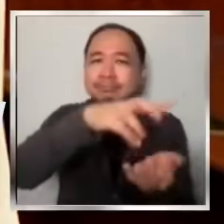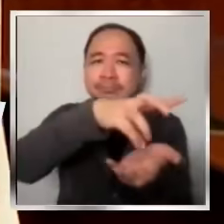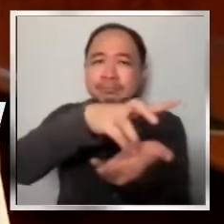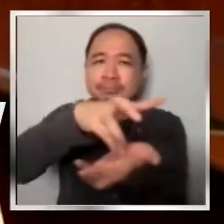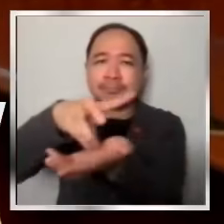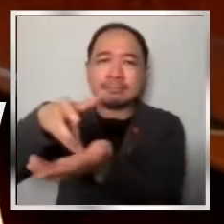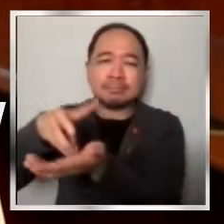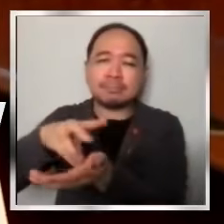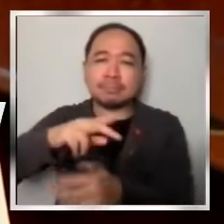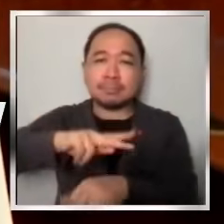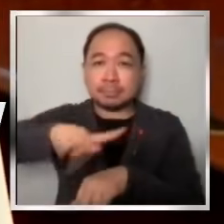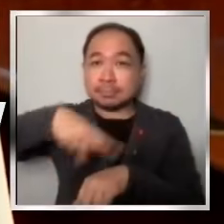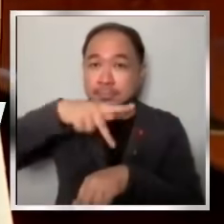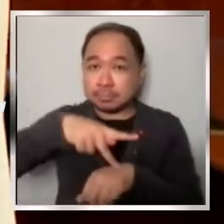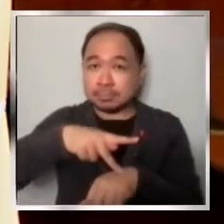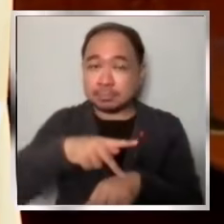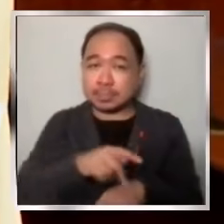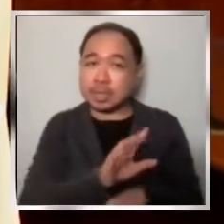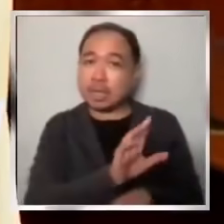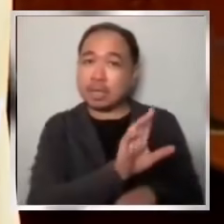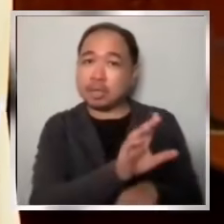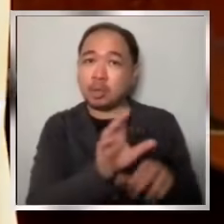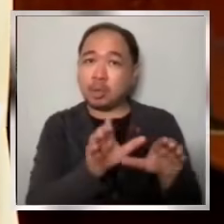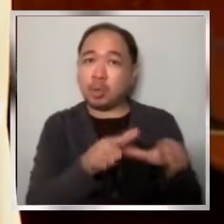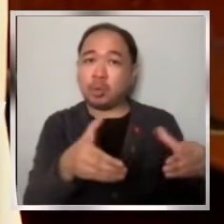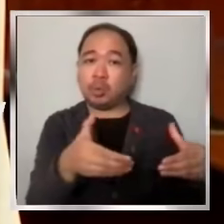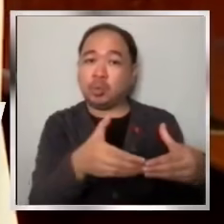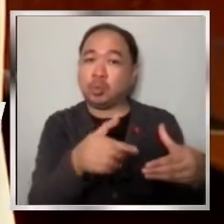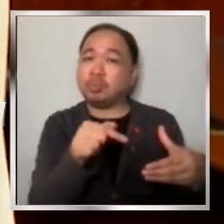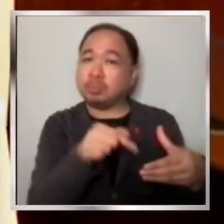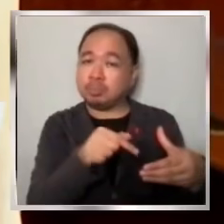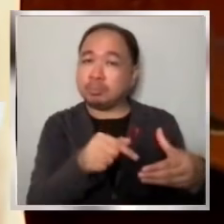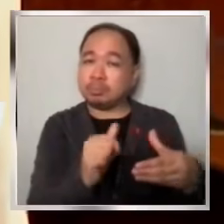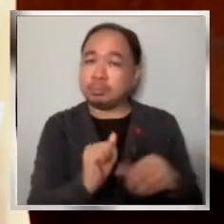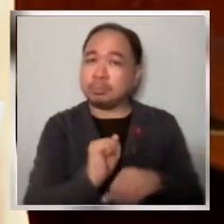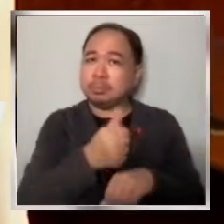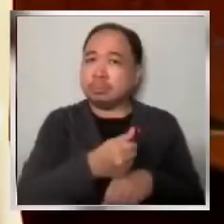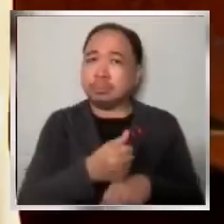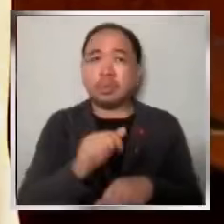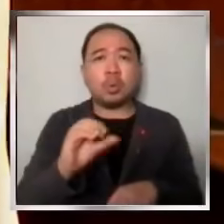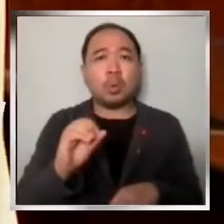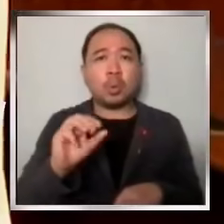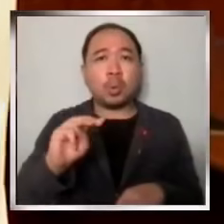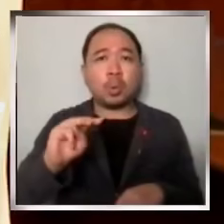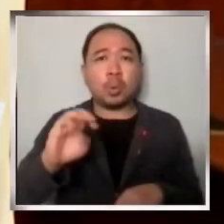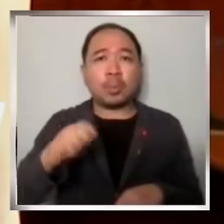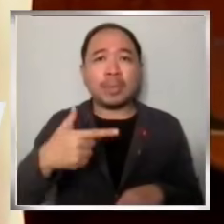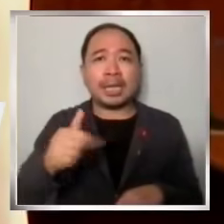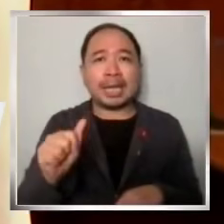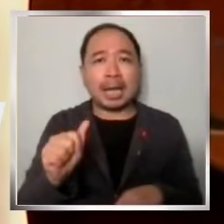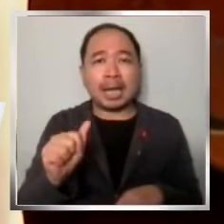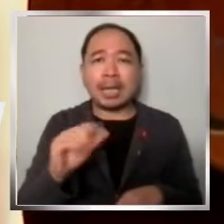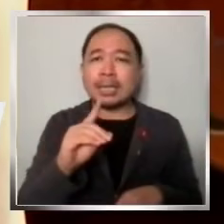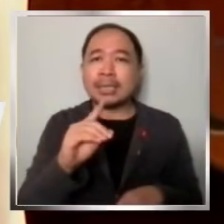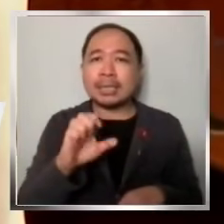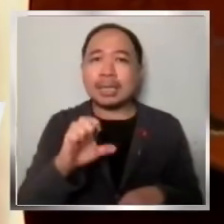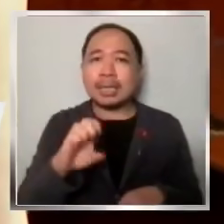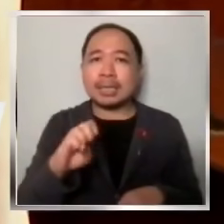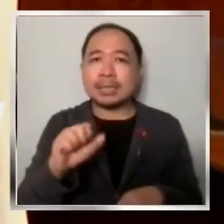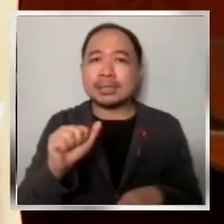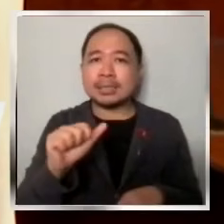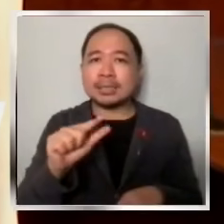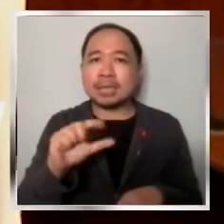Ang kanilang binuong performing group, ang Omega de Salonera, ay nanalo pa sa